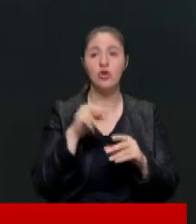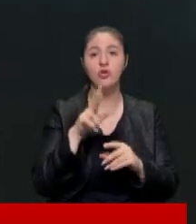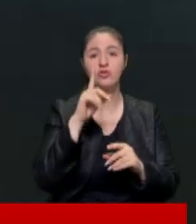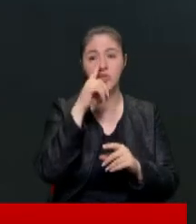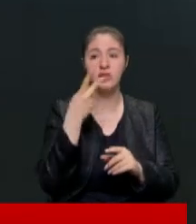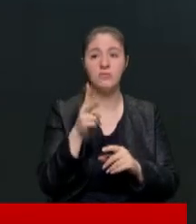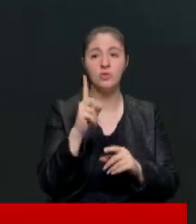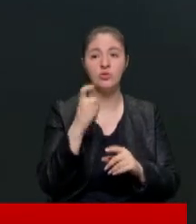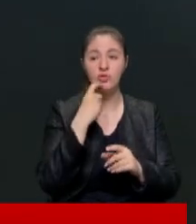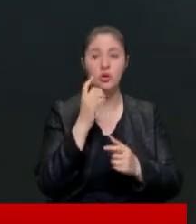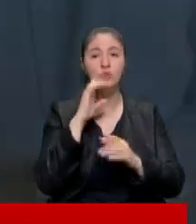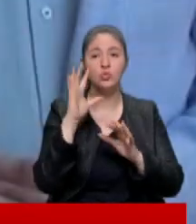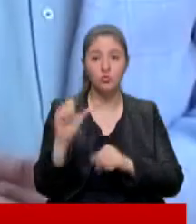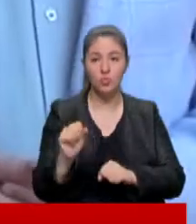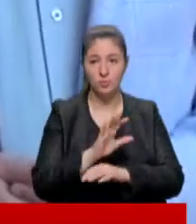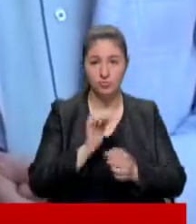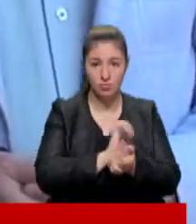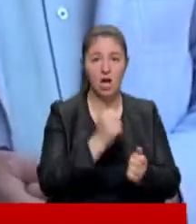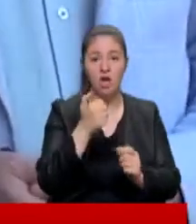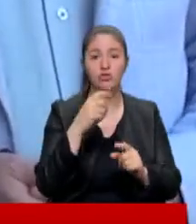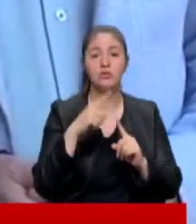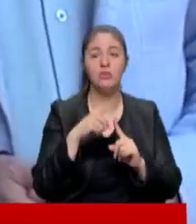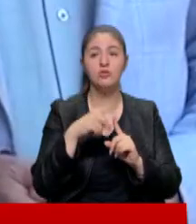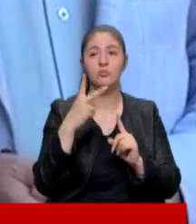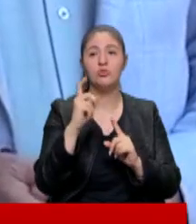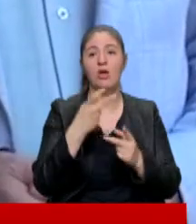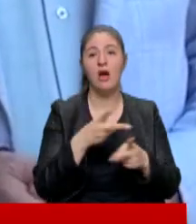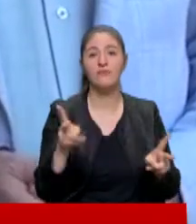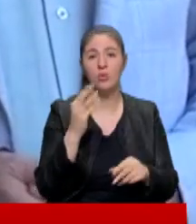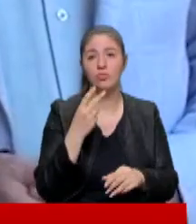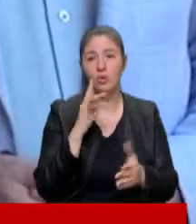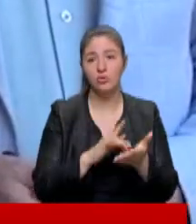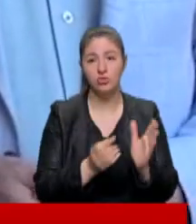30 Nisan 2009'da tutuklandığı, 6 Temmuz 2009'da tahliye edildiği ortaya çıktı.